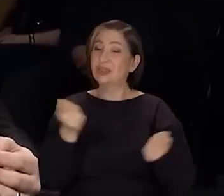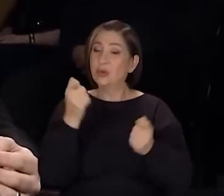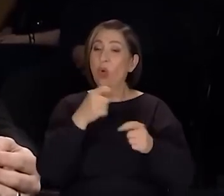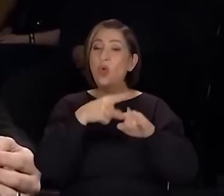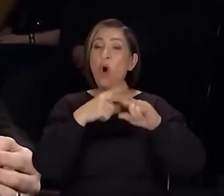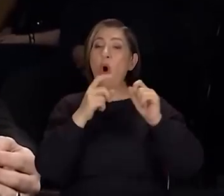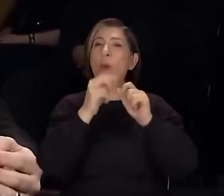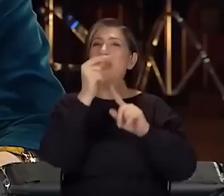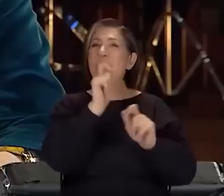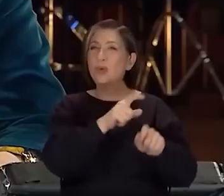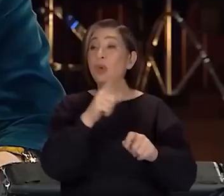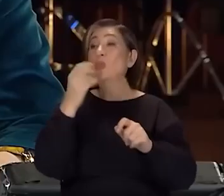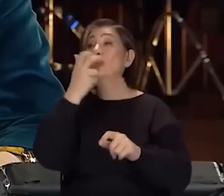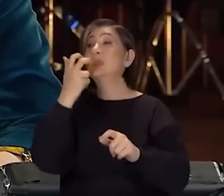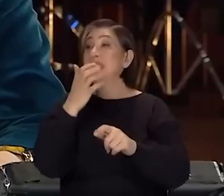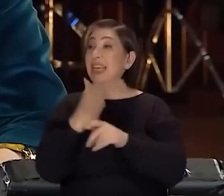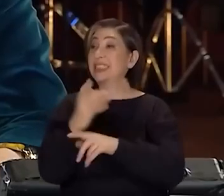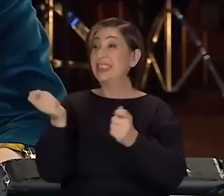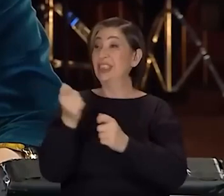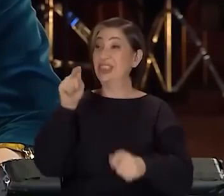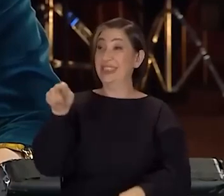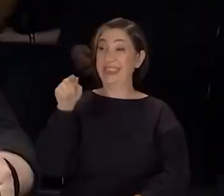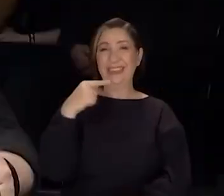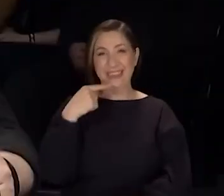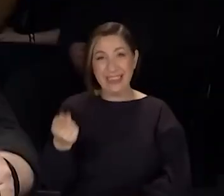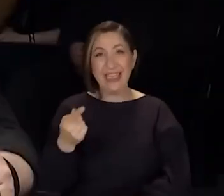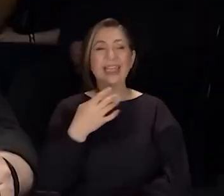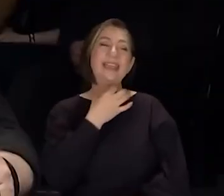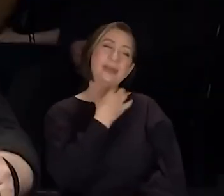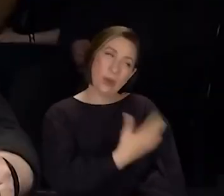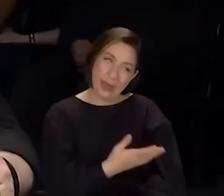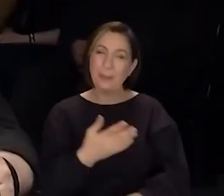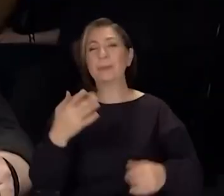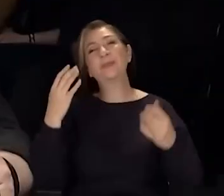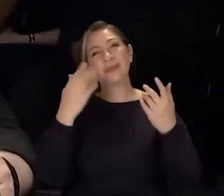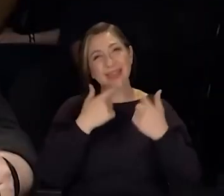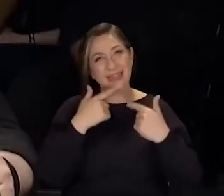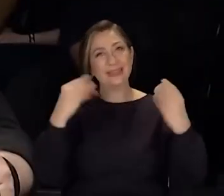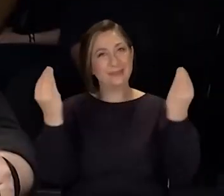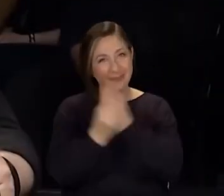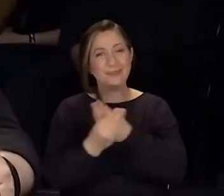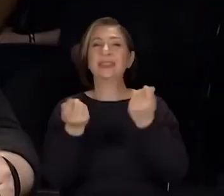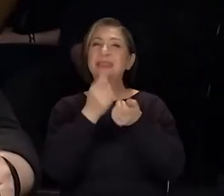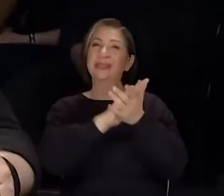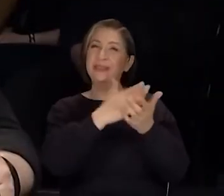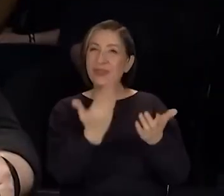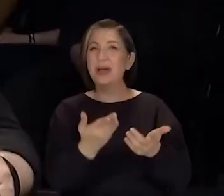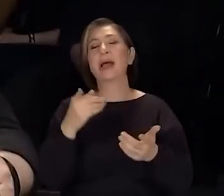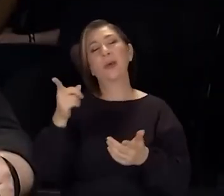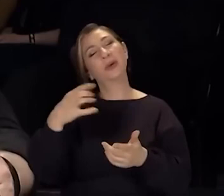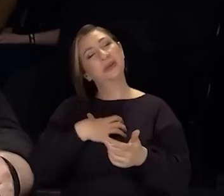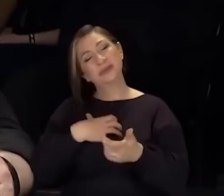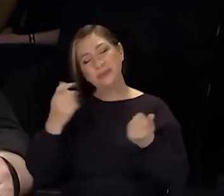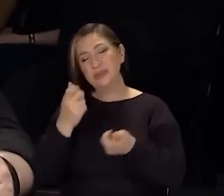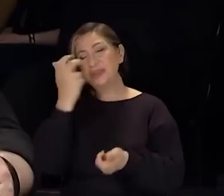Onu hobi olarak yapıyordun. Müziği hobi olarak yapmıyordun bu zaman içerisinde dedi. Hı. Teşekkür ettim. Sağ olsunlar. Onlar da yolumu